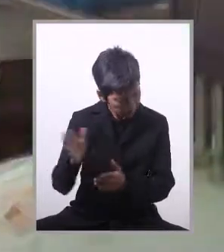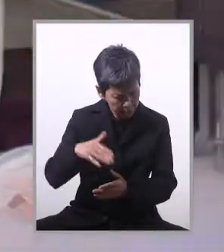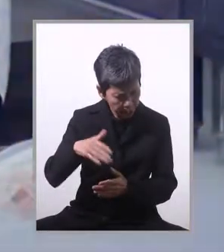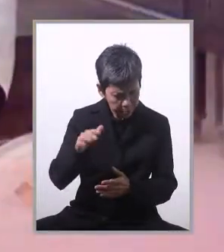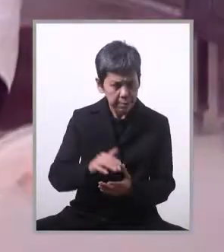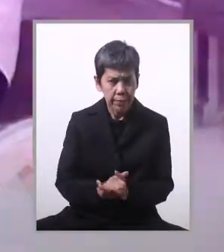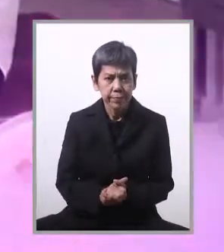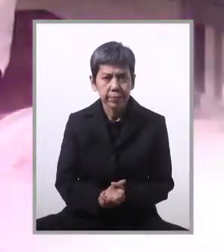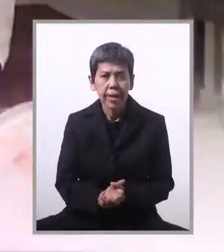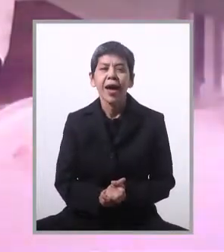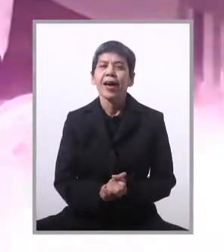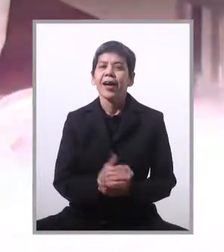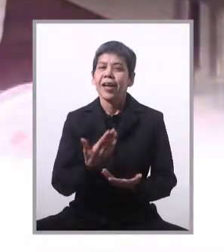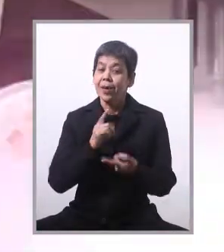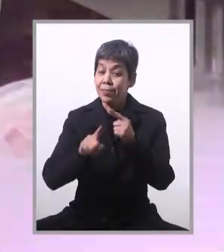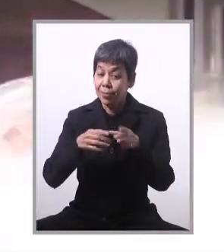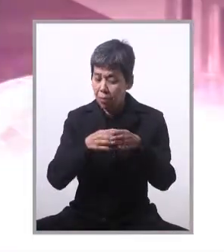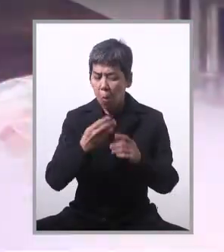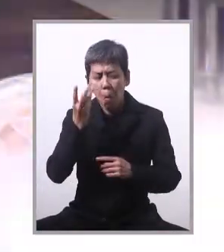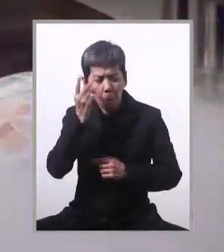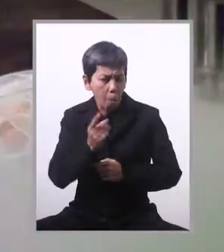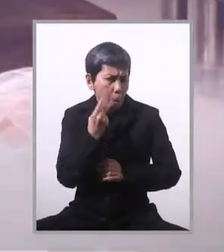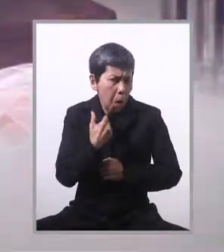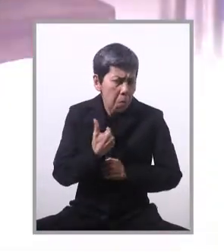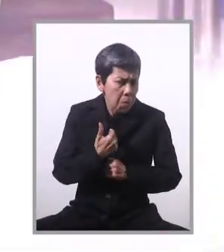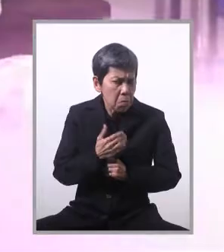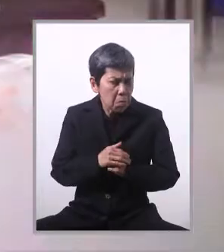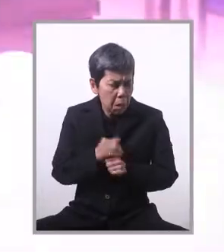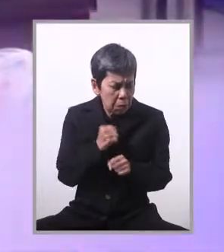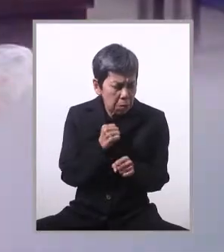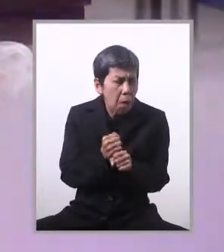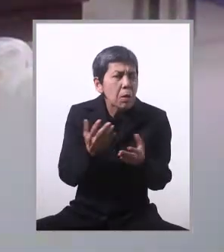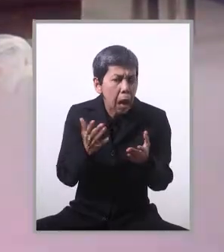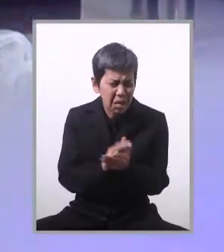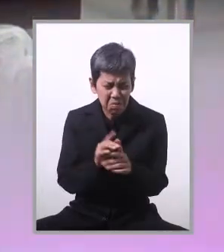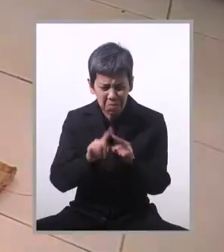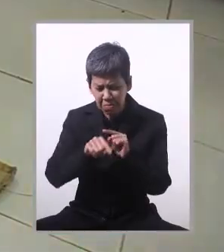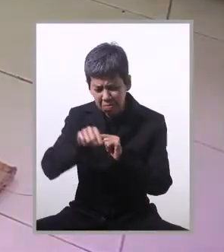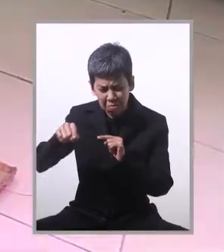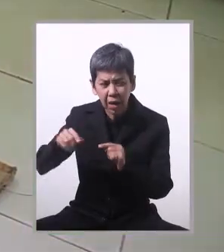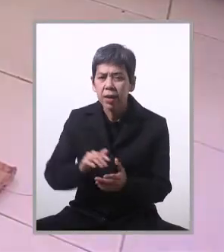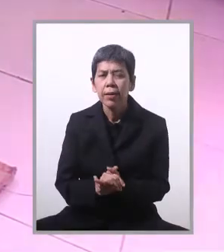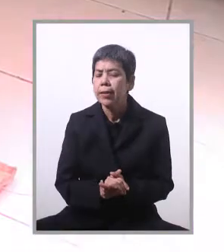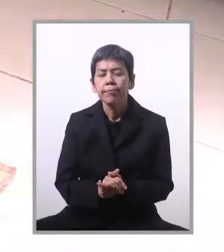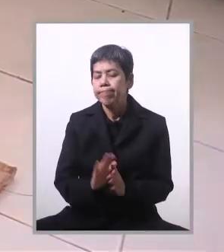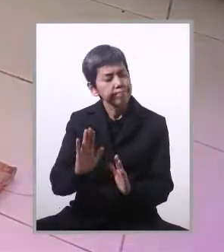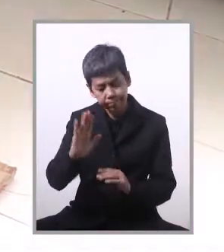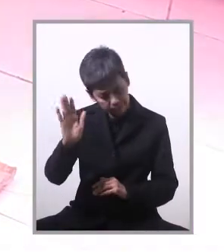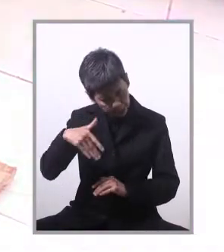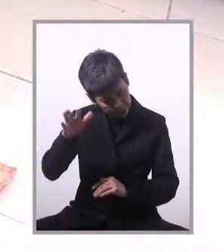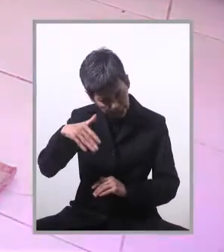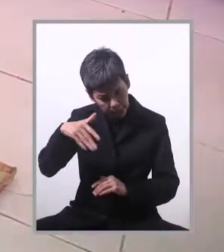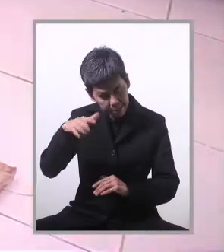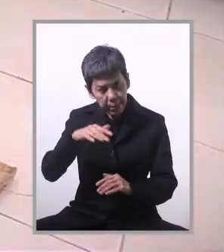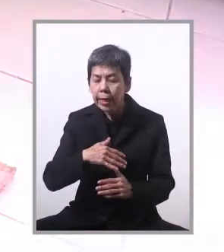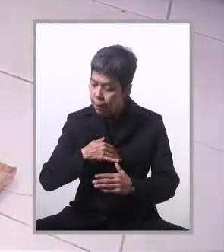งี้ยให้แกมาเถอะอะไรเงี้ยก็กลัวเพื่อนโรงงานจะว่าคือว่าทํางานไม่ได้เหมือนกับคนอื่นเค้าไงแกบ